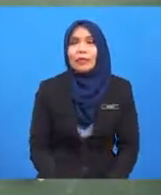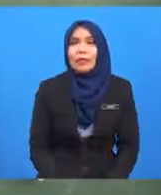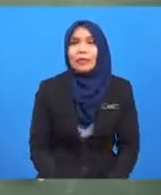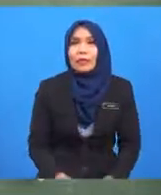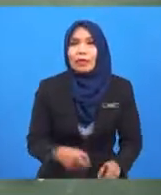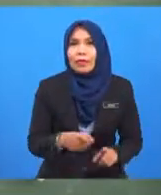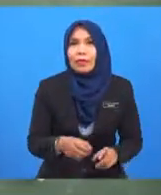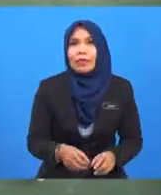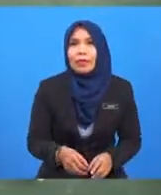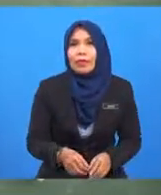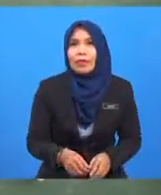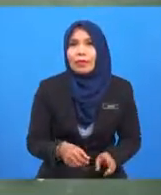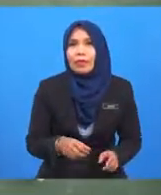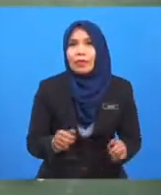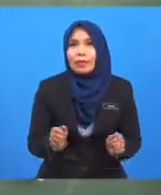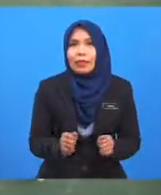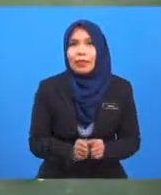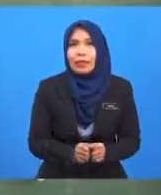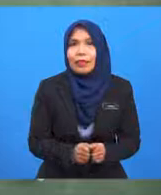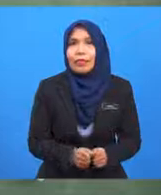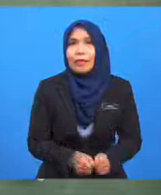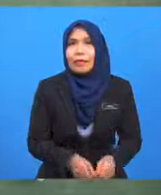aras ke aras yang lebih tinggi.